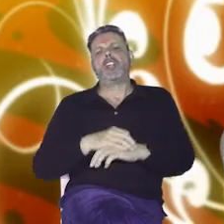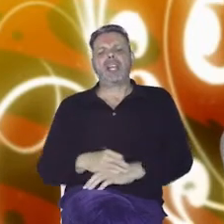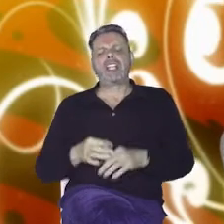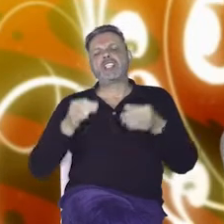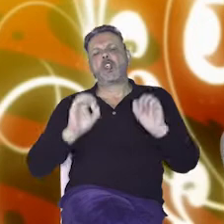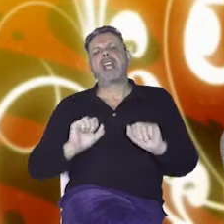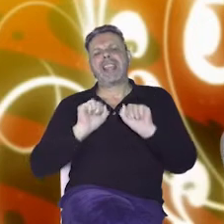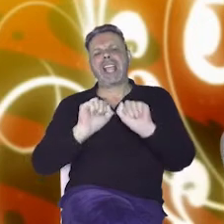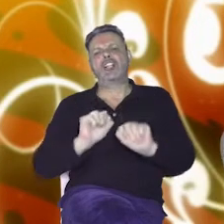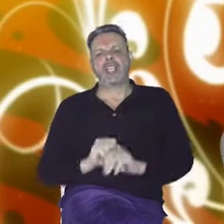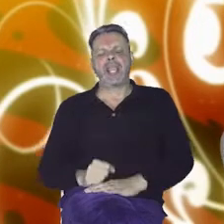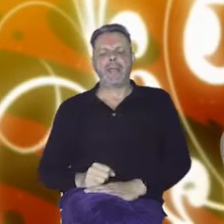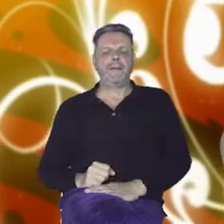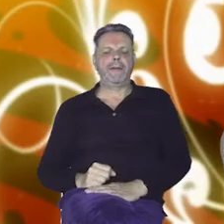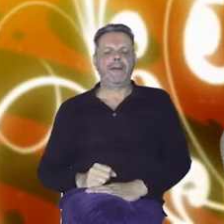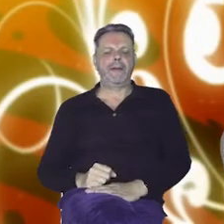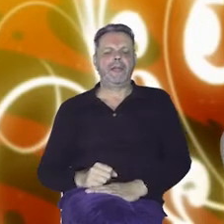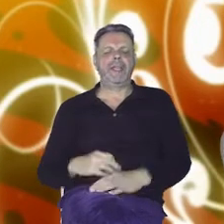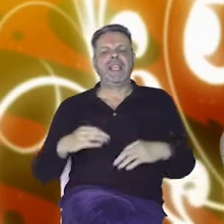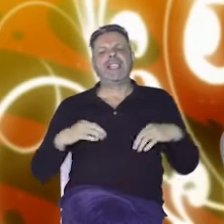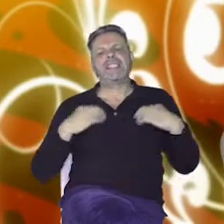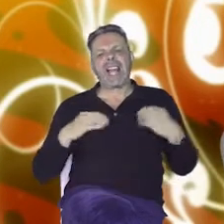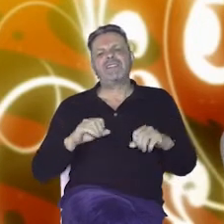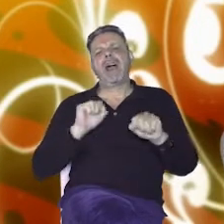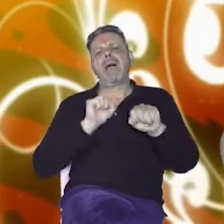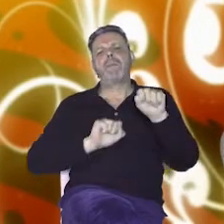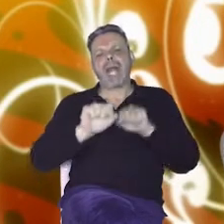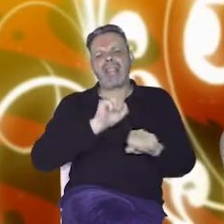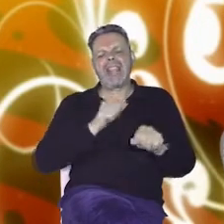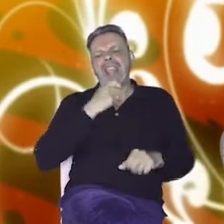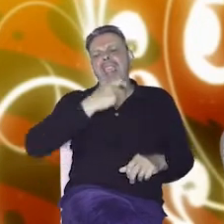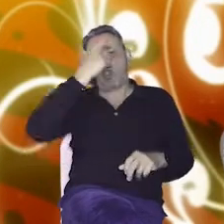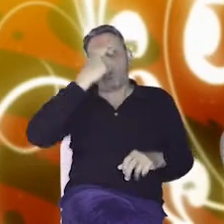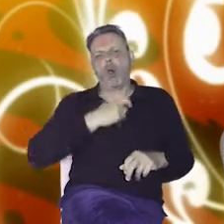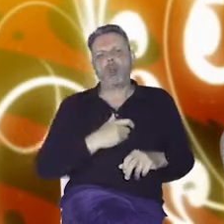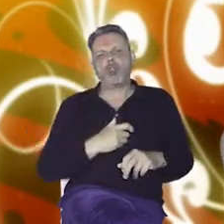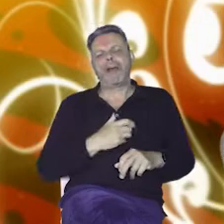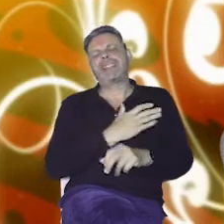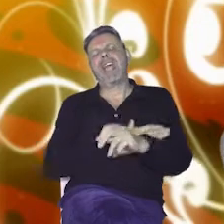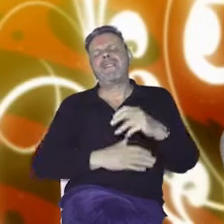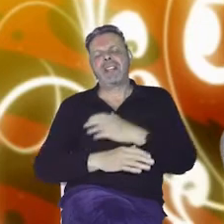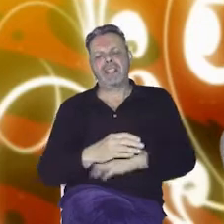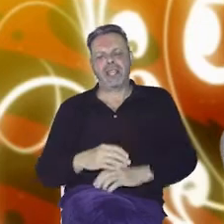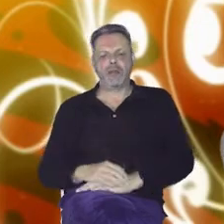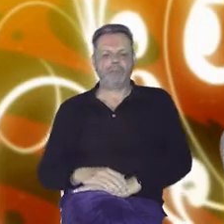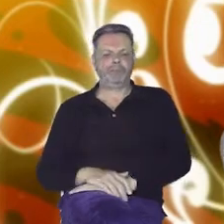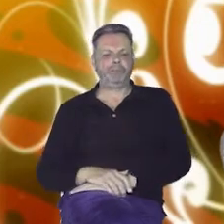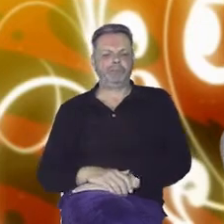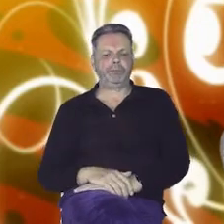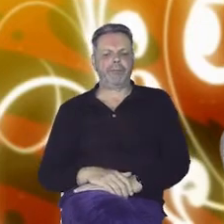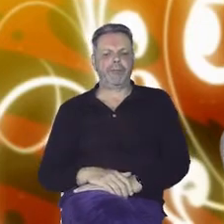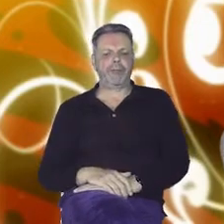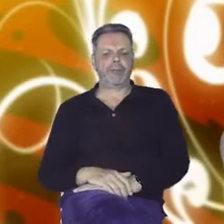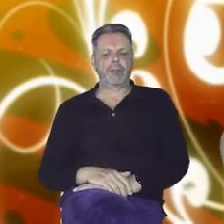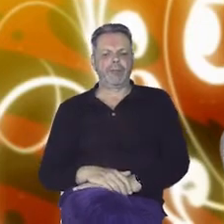socijalne zaštite, zdravstva branitelja i osoba s invaliditetom. Ona će nam se uključiti malo kasnije,